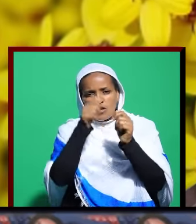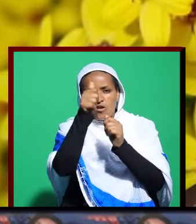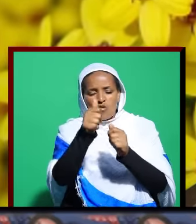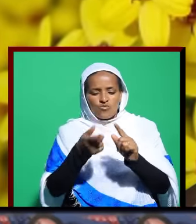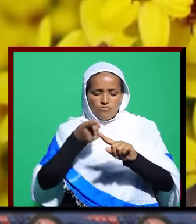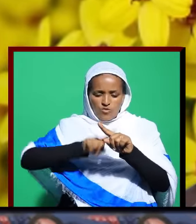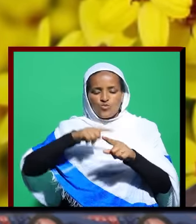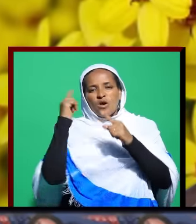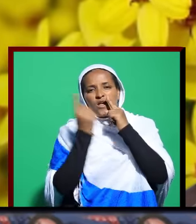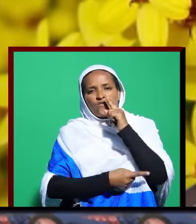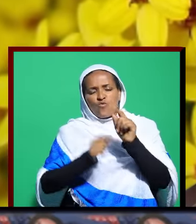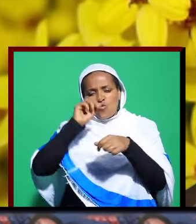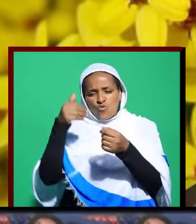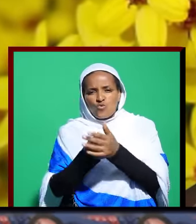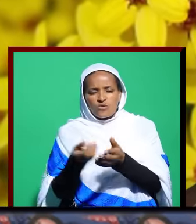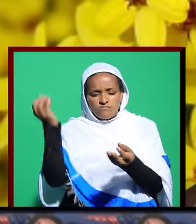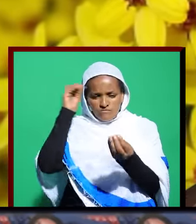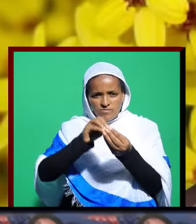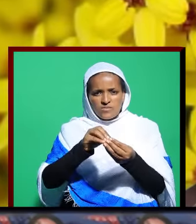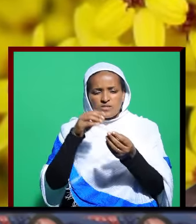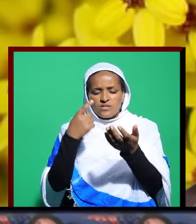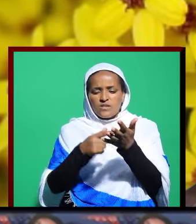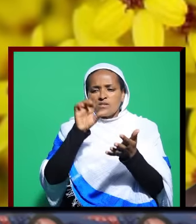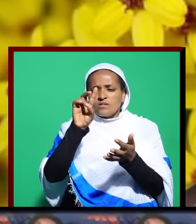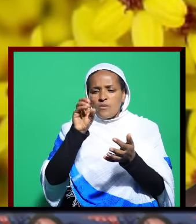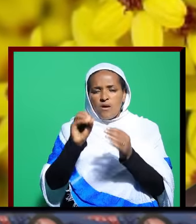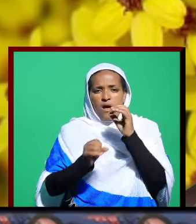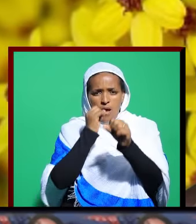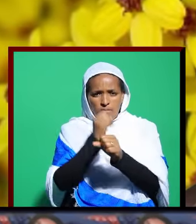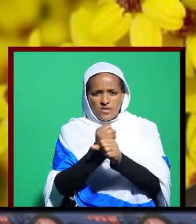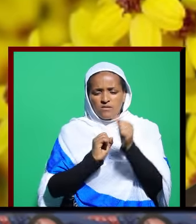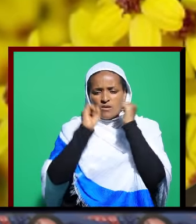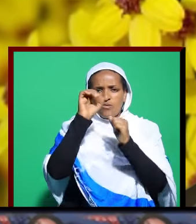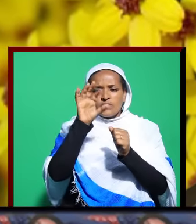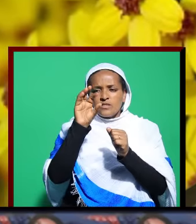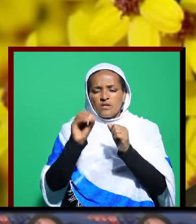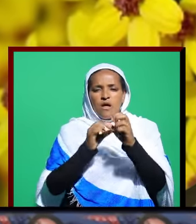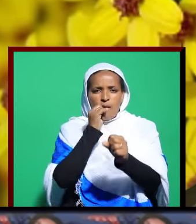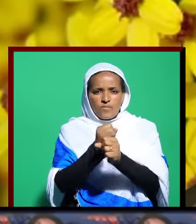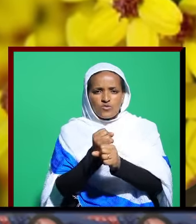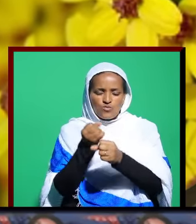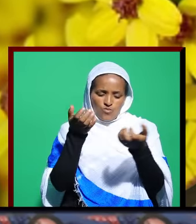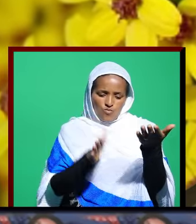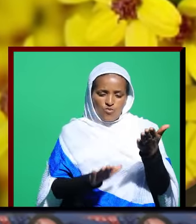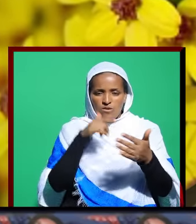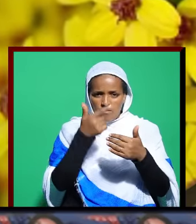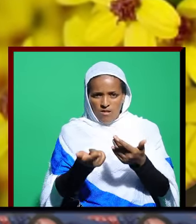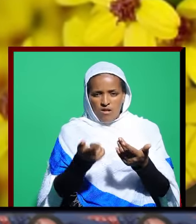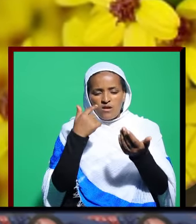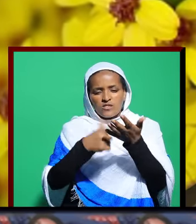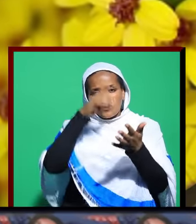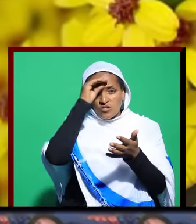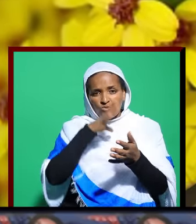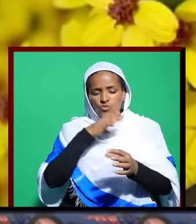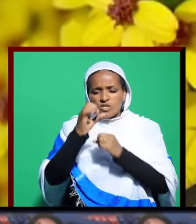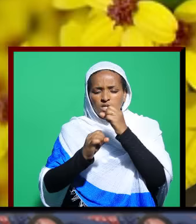አርጩሜ ራሱን ገረፈው እና ሁሉንም በእጥፍ ጨመረ። ከዛ 70 ዓመት ተጋድሎ በ90 ዓመቱ አረፈ ይላል። እነዚህ